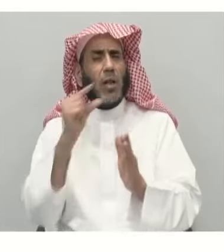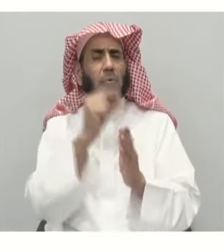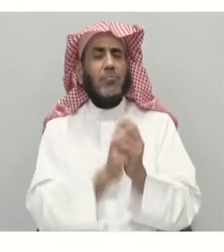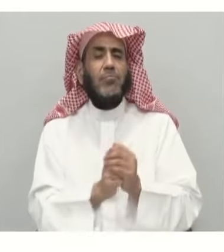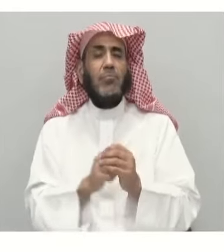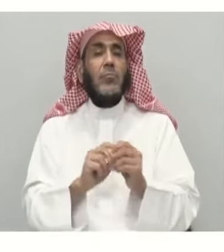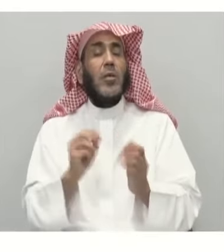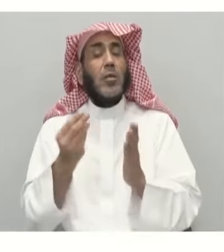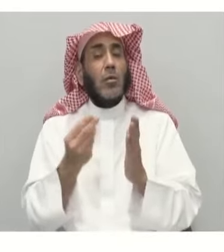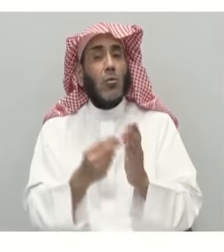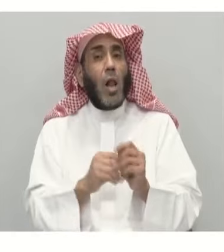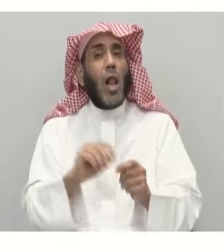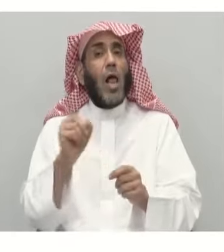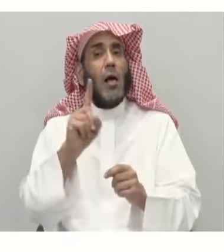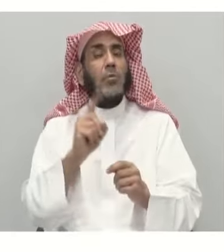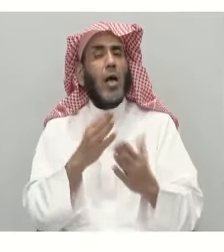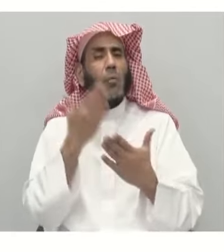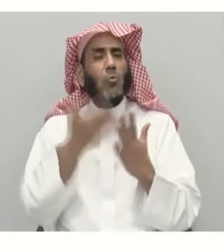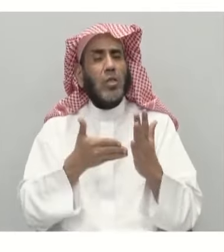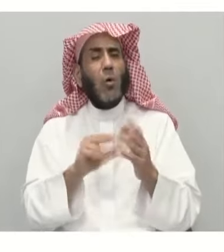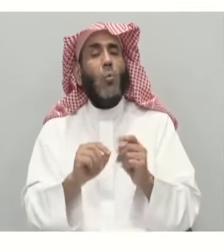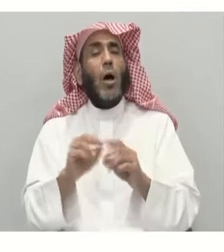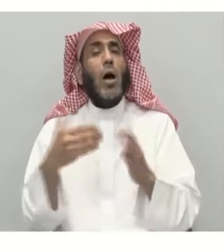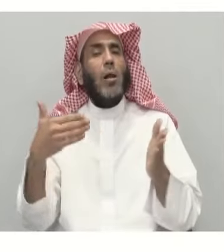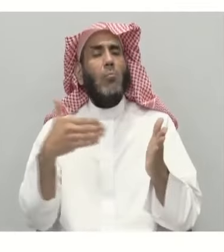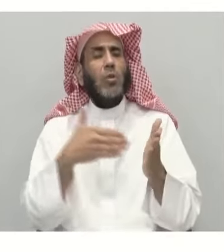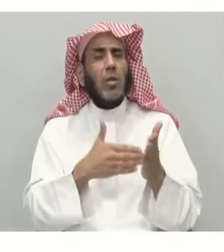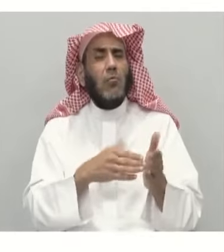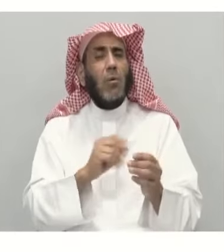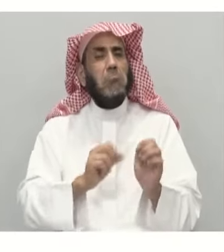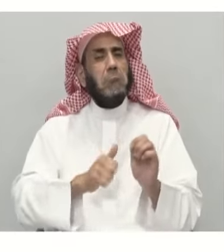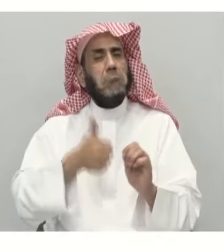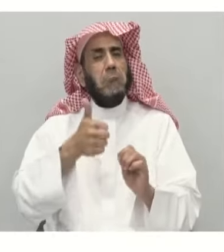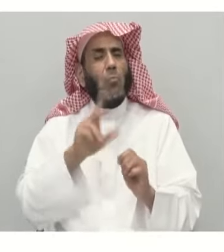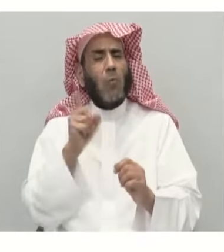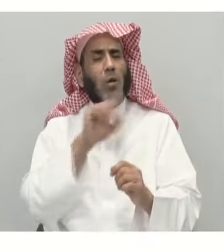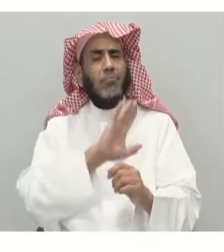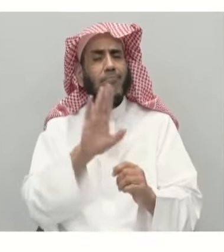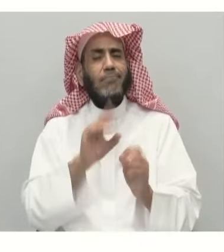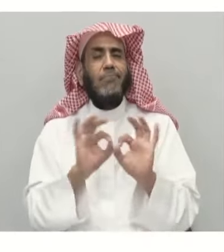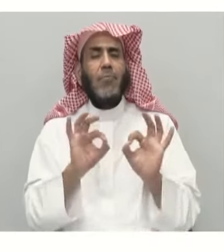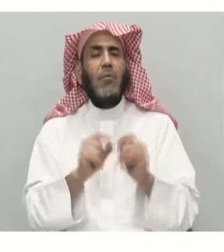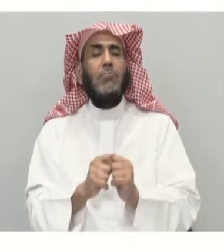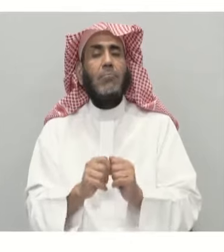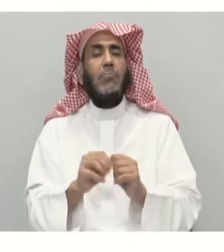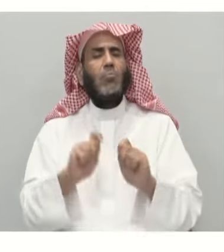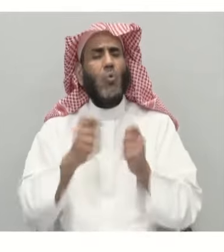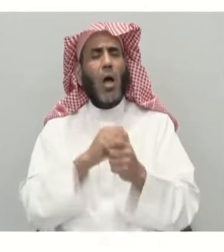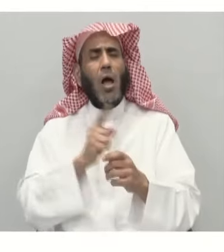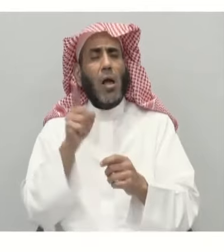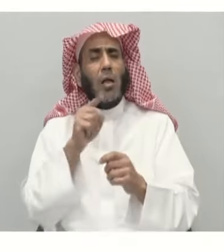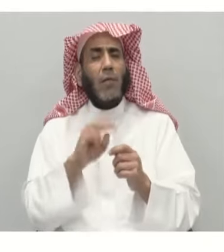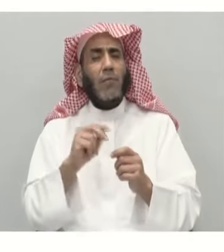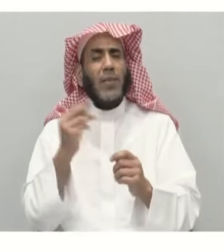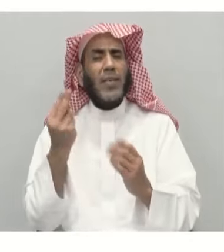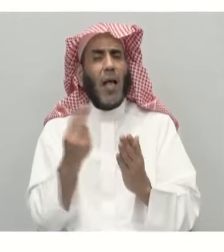تكتب الهمزه المتوسطه والمتطرفه دون خطا وهذا ما سنعى به ان شاء الله تعالى في درسنا لهذا اليوم تصلح اي خطا في